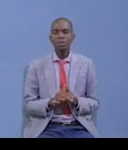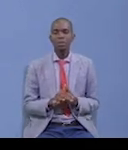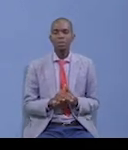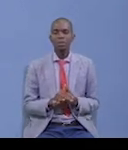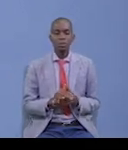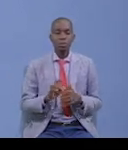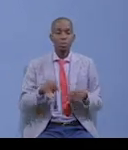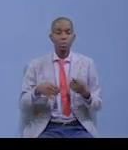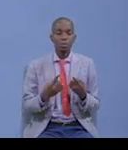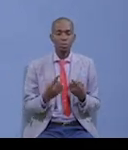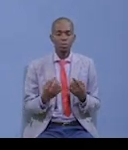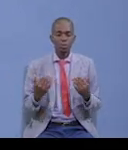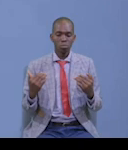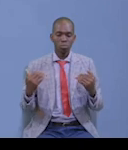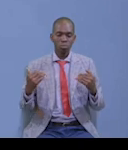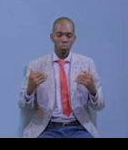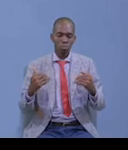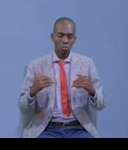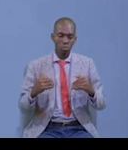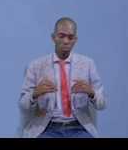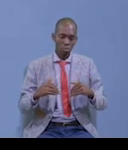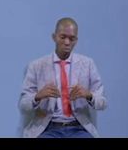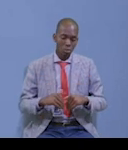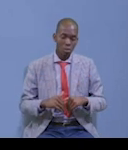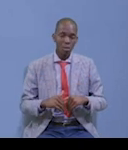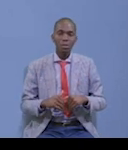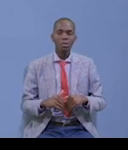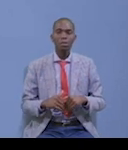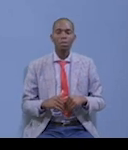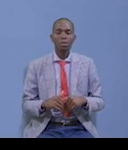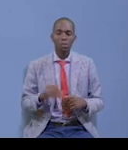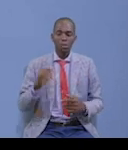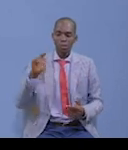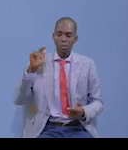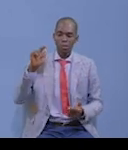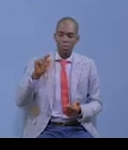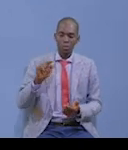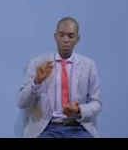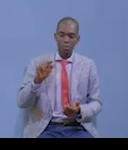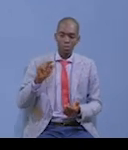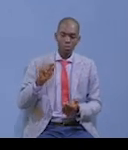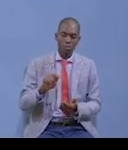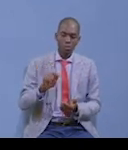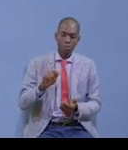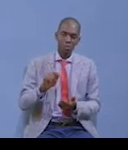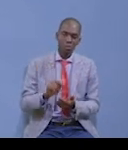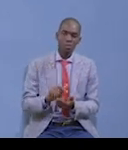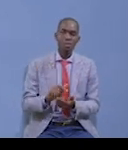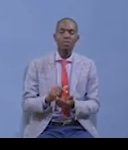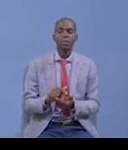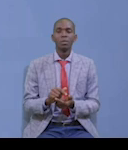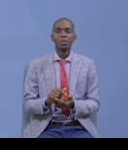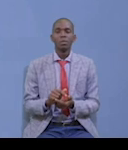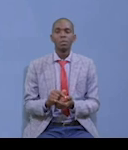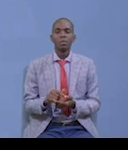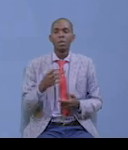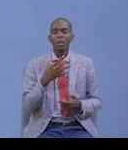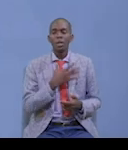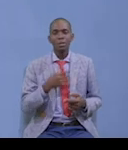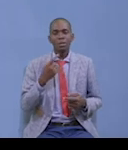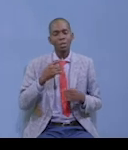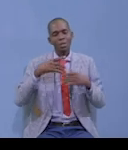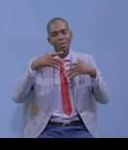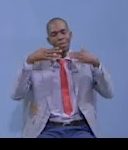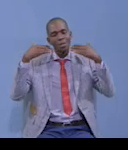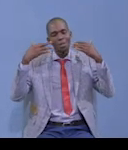and down. ఆ వ్యక్తి అయితే క్రిందికి వెళ్ళిపోతాడు. Less and less. ఇంకా తక్కువ అయిపోతాడు. The laughter is becoming less.